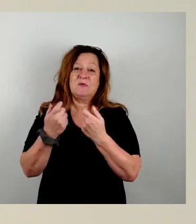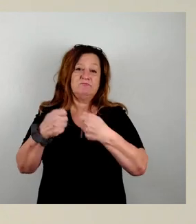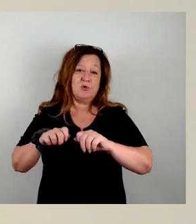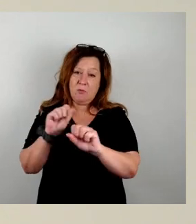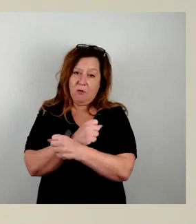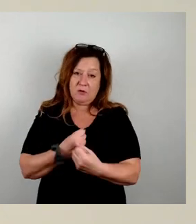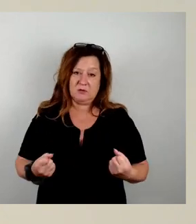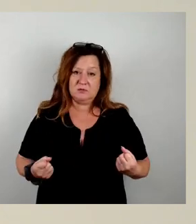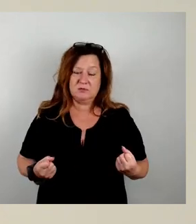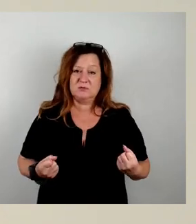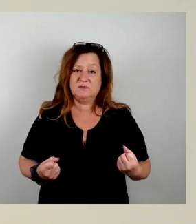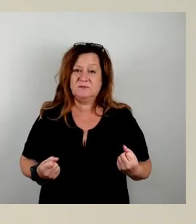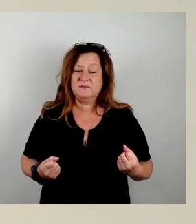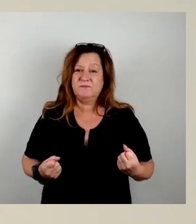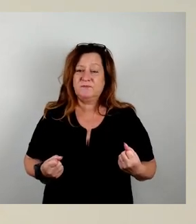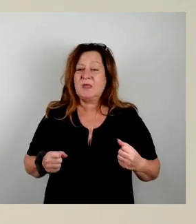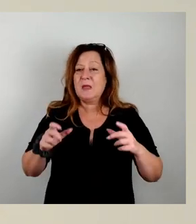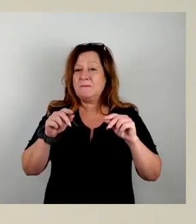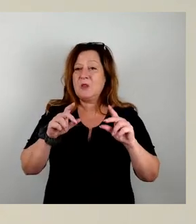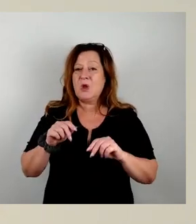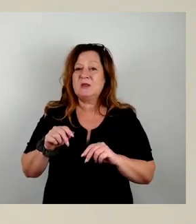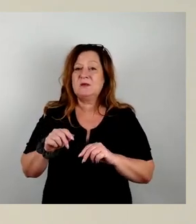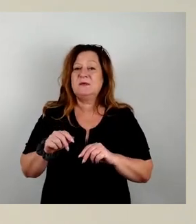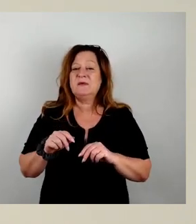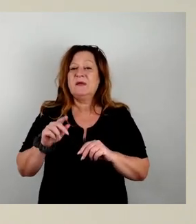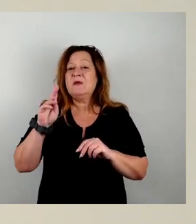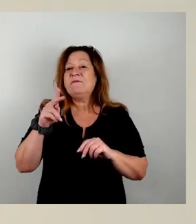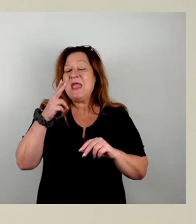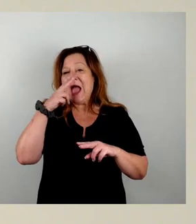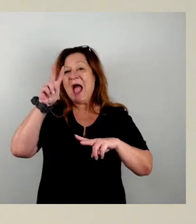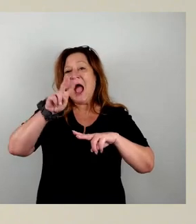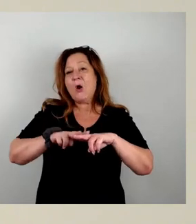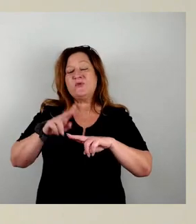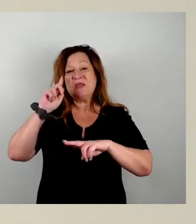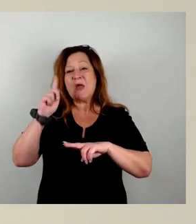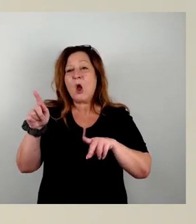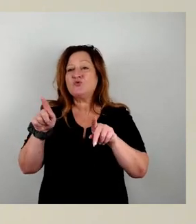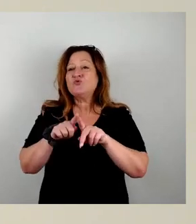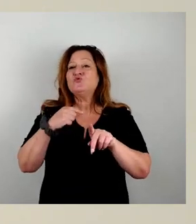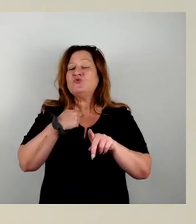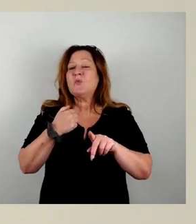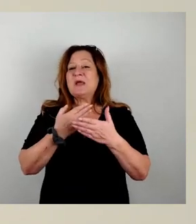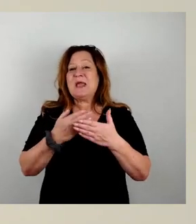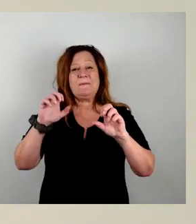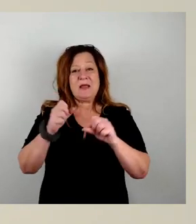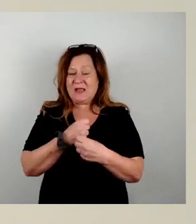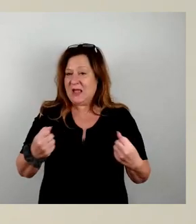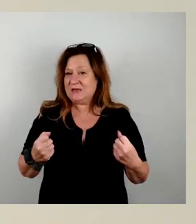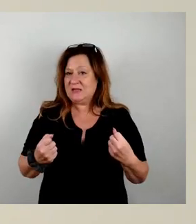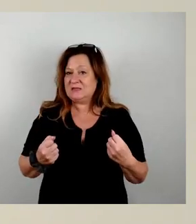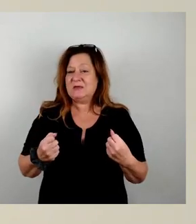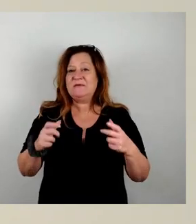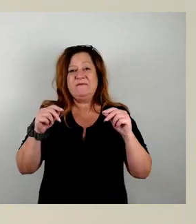so tragfähig ist, dass die TWD und der TWD-Aufsichtsrat dem zustimmen können, aufgrund auch der Tragfähigkeit des Verlustausgleiches der